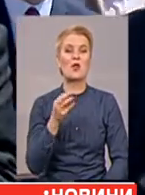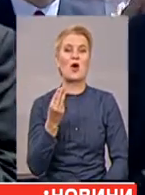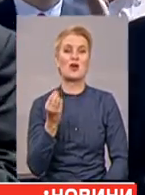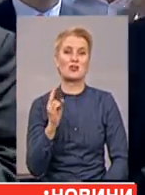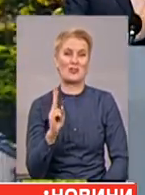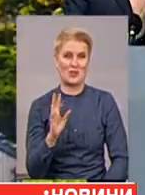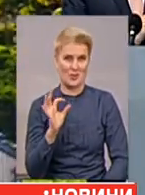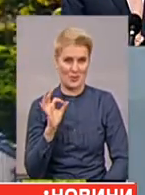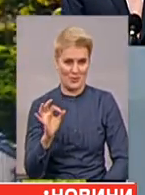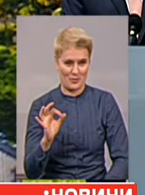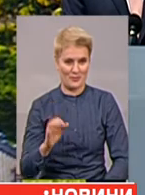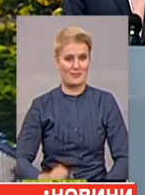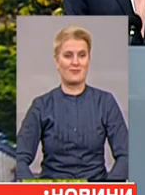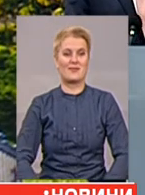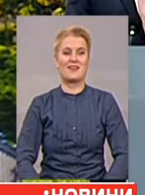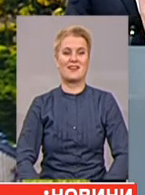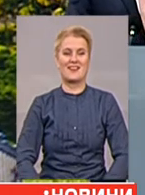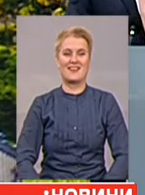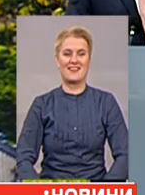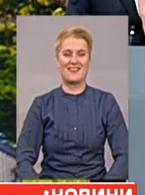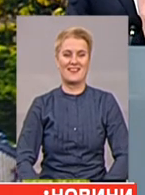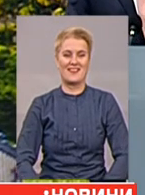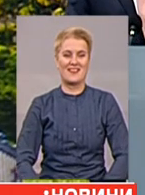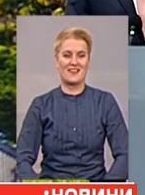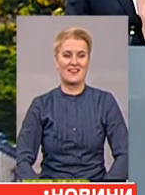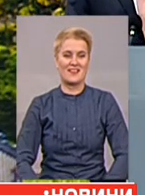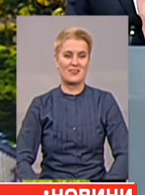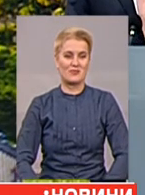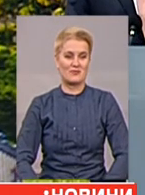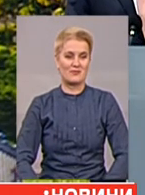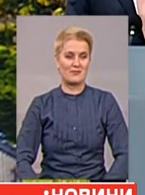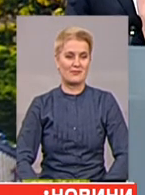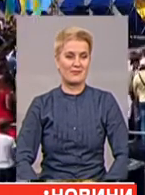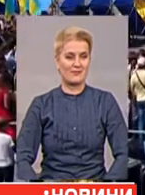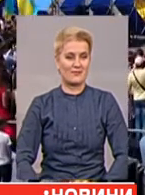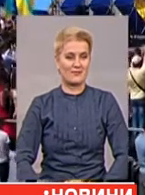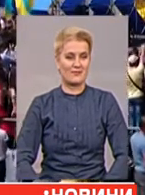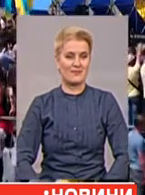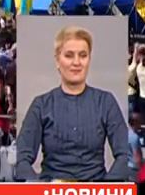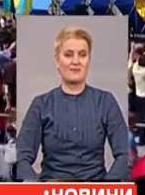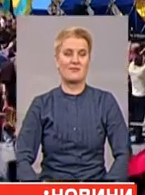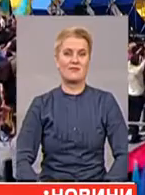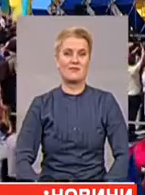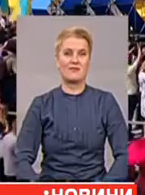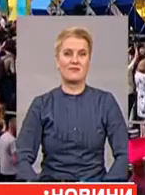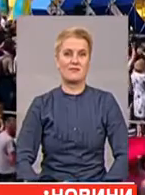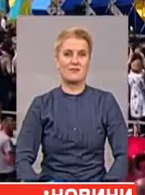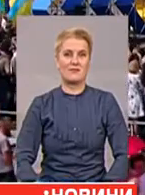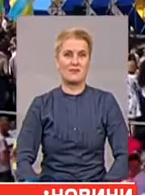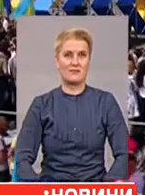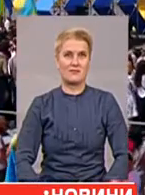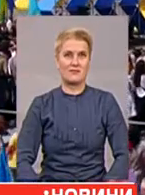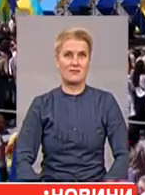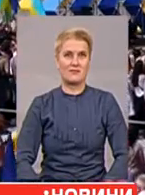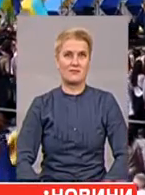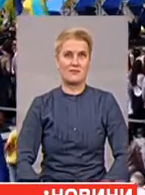Тенто день вельми дволіжитий при мені, притоже тенто день є народініни мого отця, Олексія